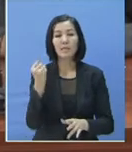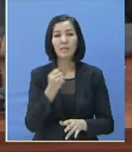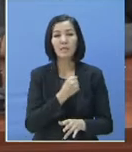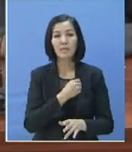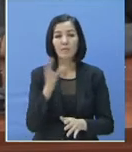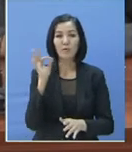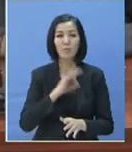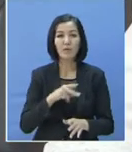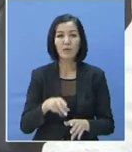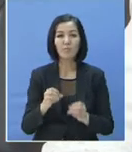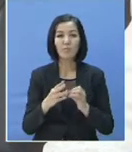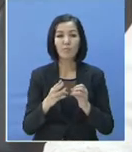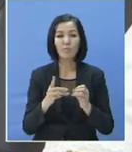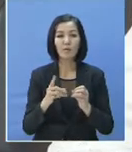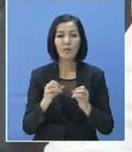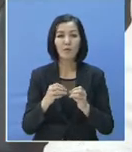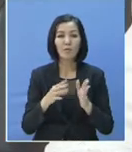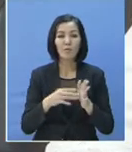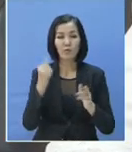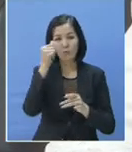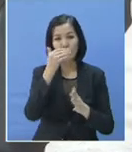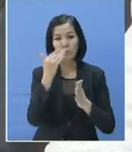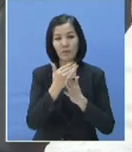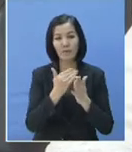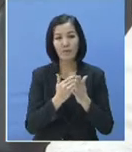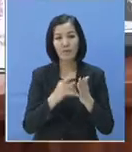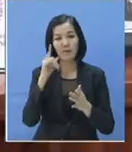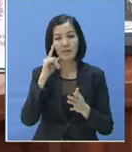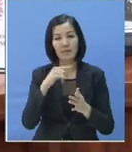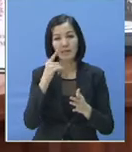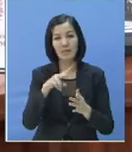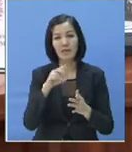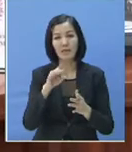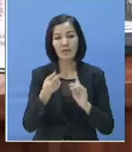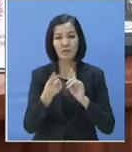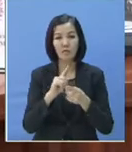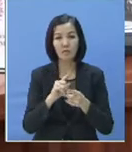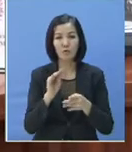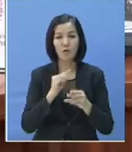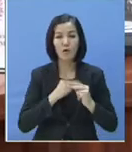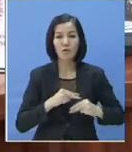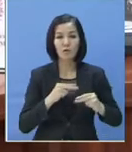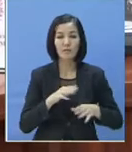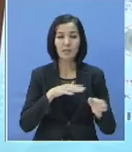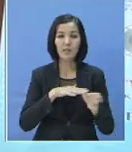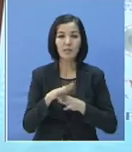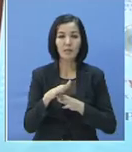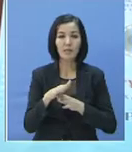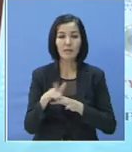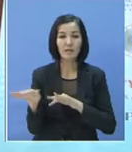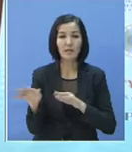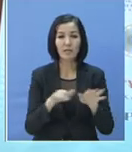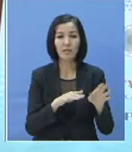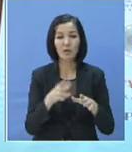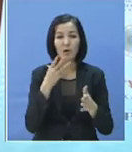қолданудың 2011-2019 жылдарға арналған бағдарламасын қазақ тілін латын қарпіне көшіру жұмыстарын іске асыруға бағытталған шара